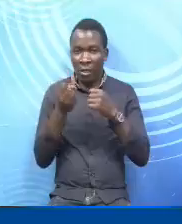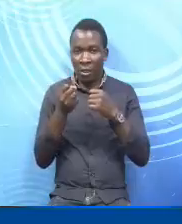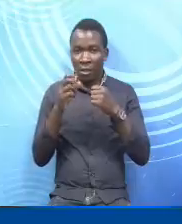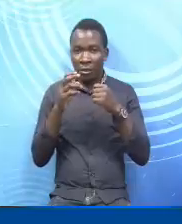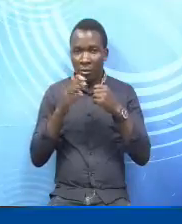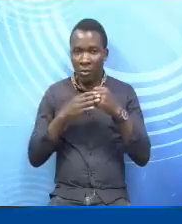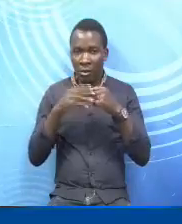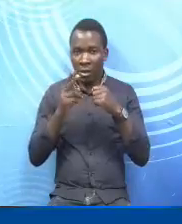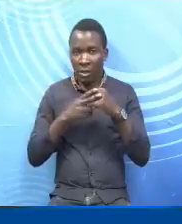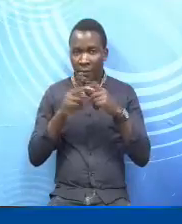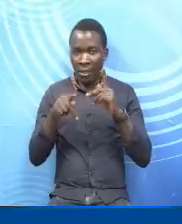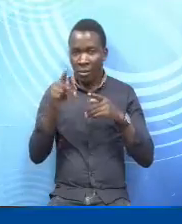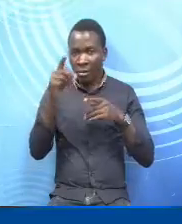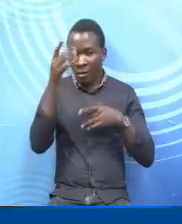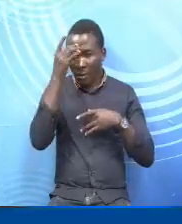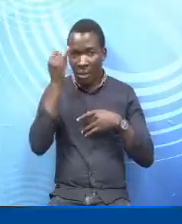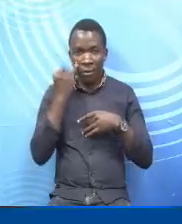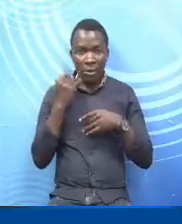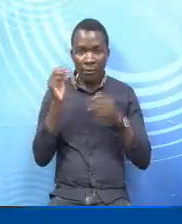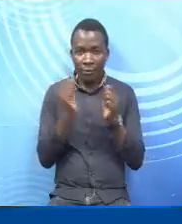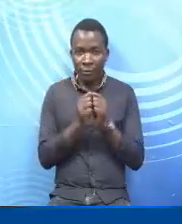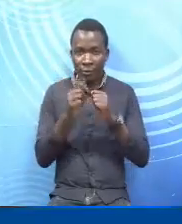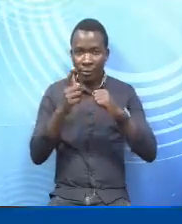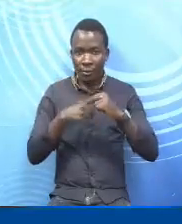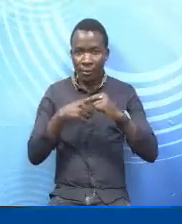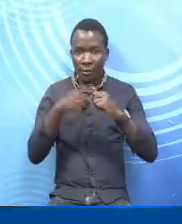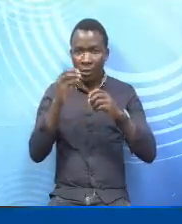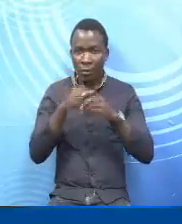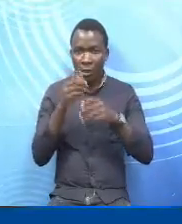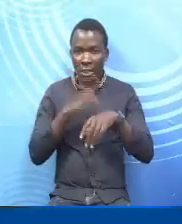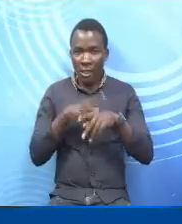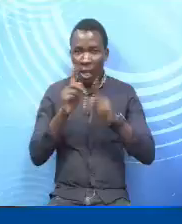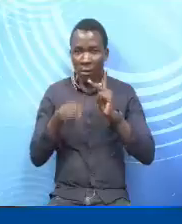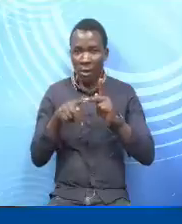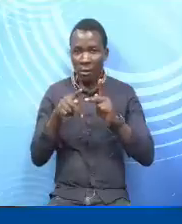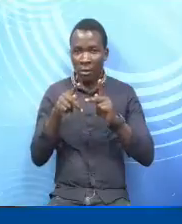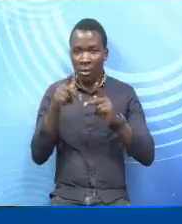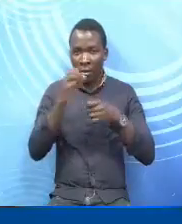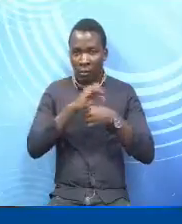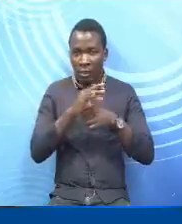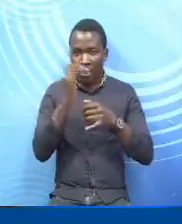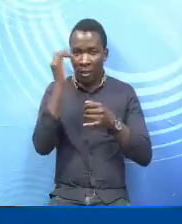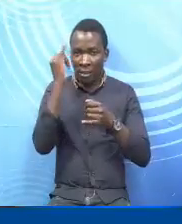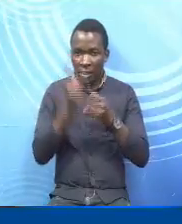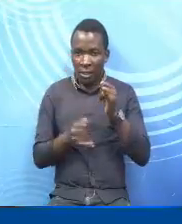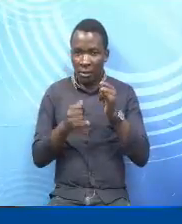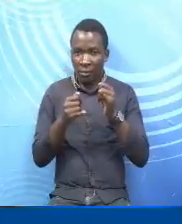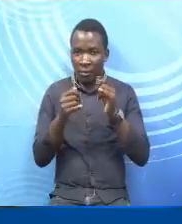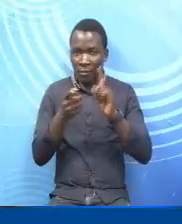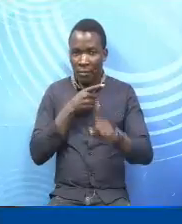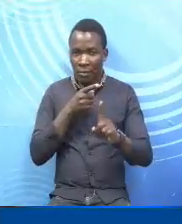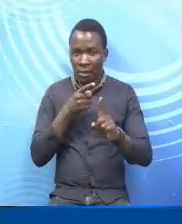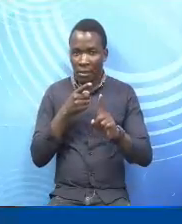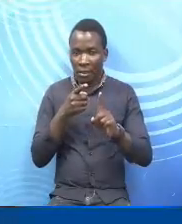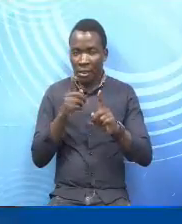3,597. Abarembye kugeza kuri ubu ni 16, mu gihe abo COVID-19 bamaze kwica hano mu Rwanda bamaze kugera ku